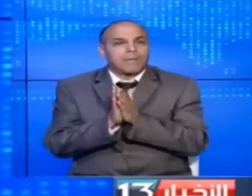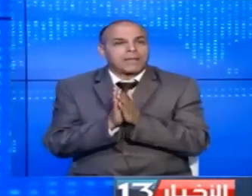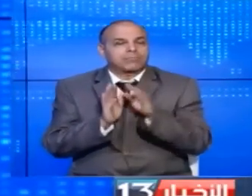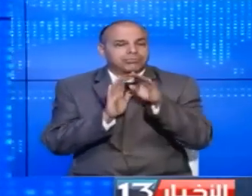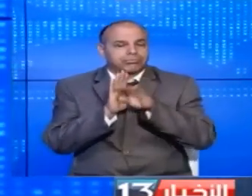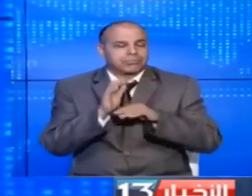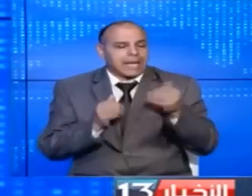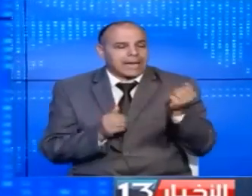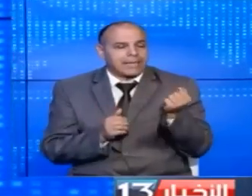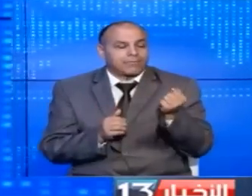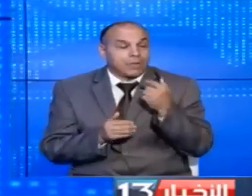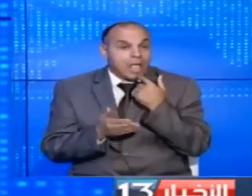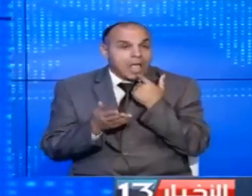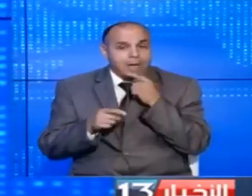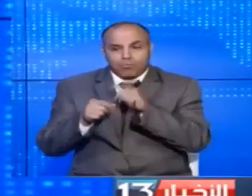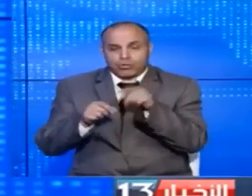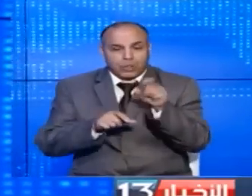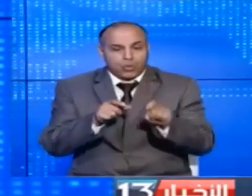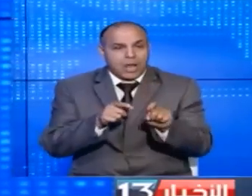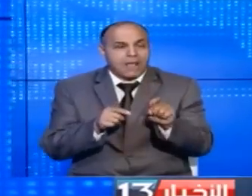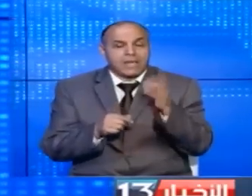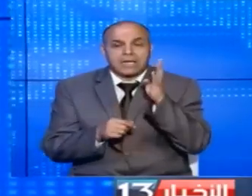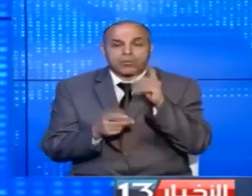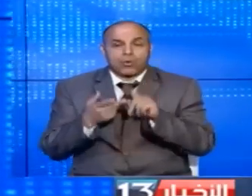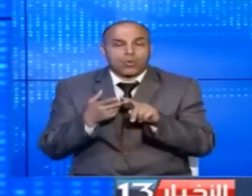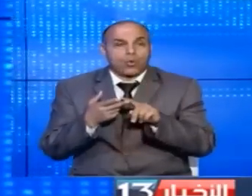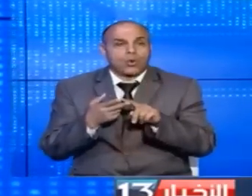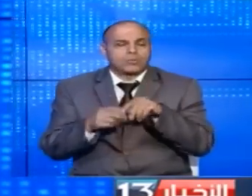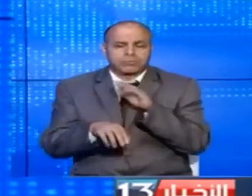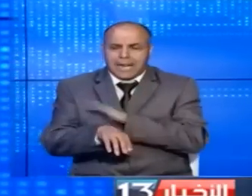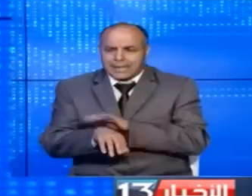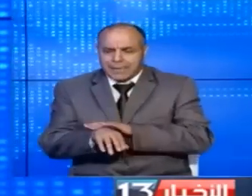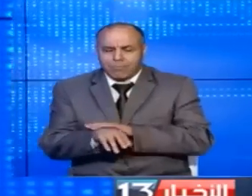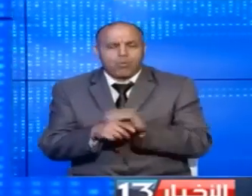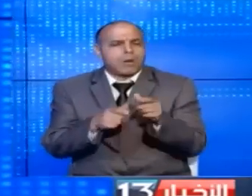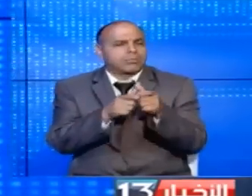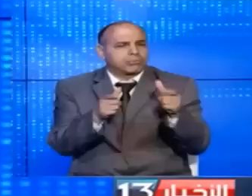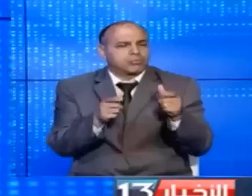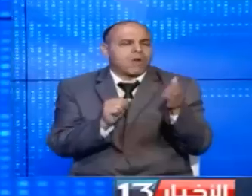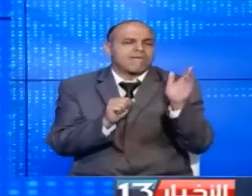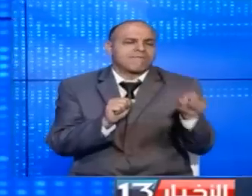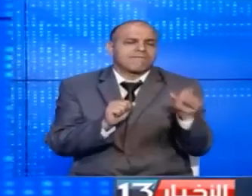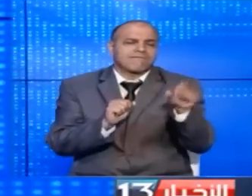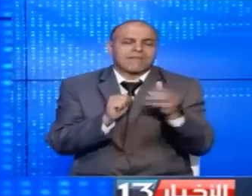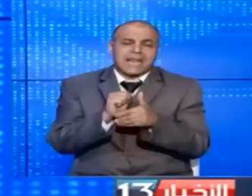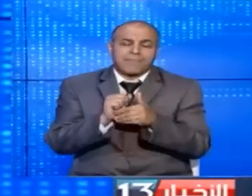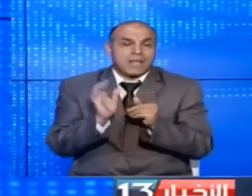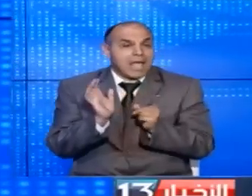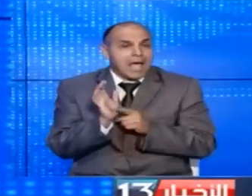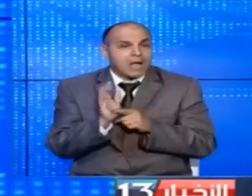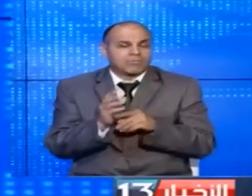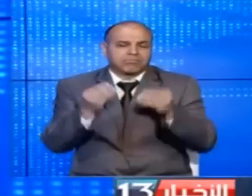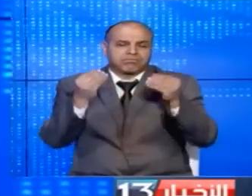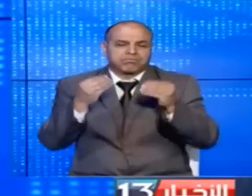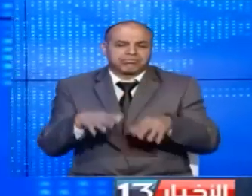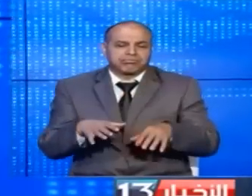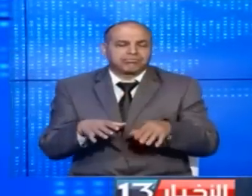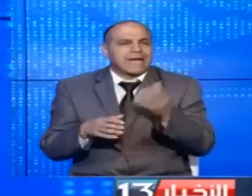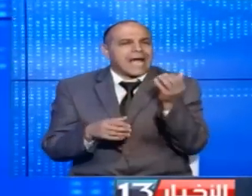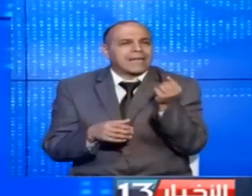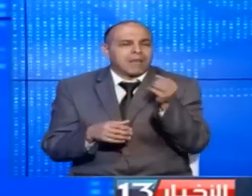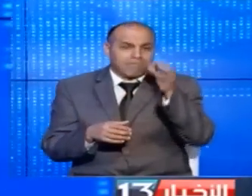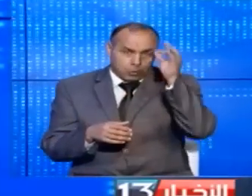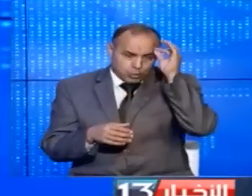منظومة الألبان. المشاركون في هذه الندوة من مهنيين ومصنعين وفلاحة أكدوا تدهور منظومة الألبان